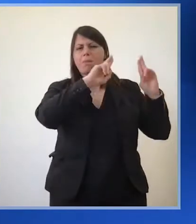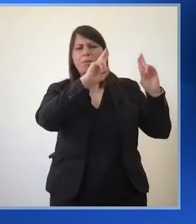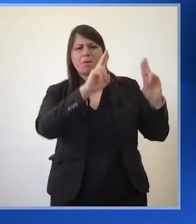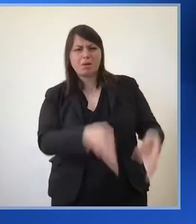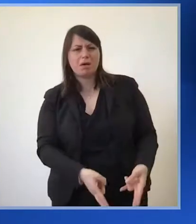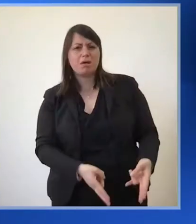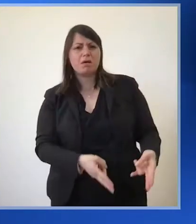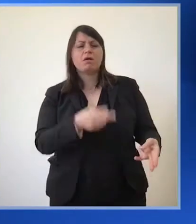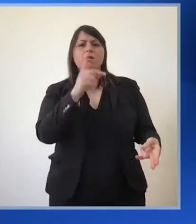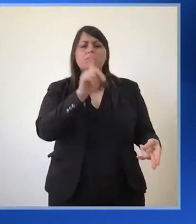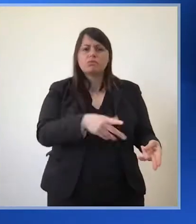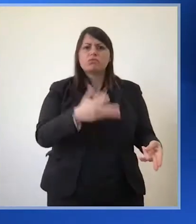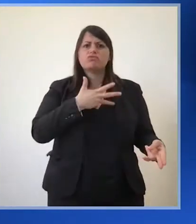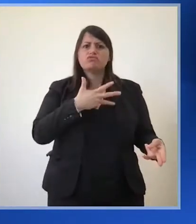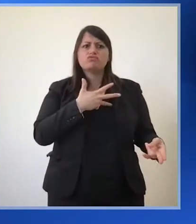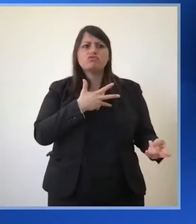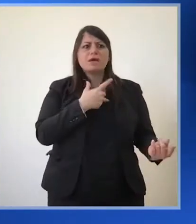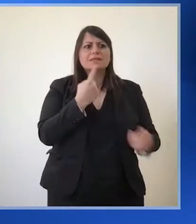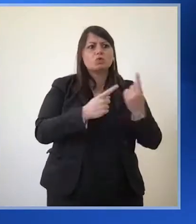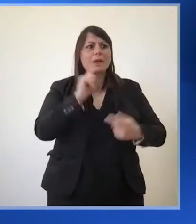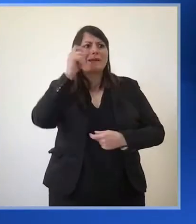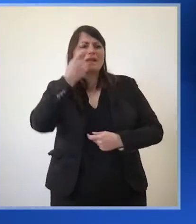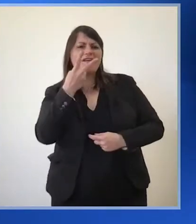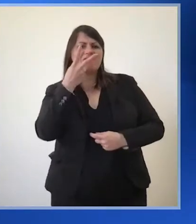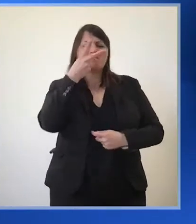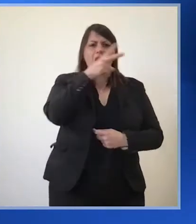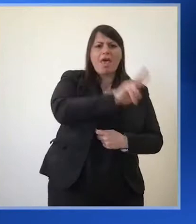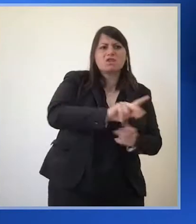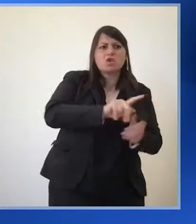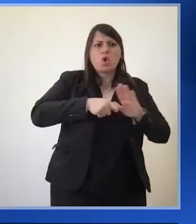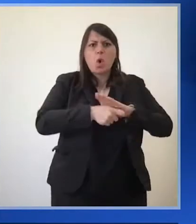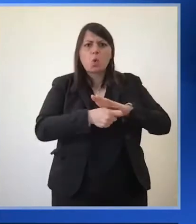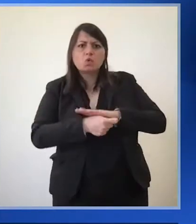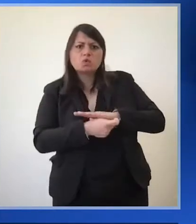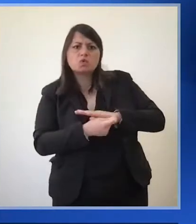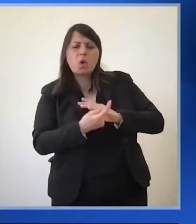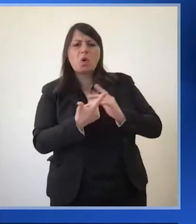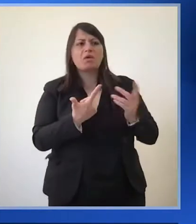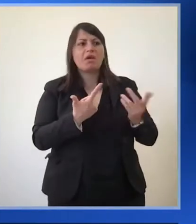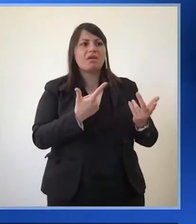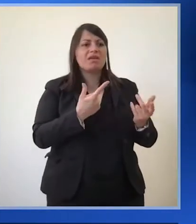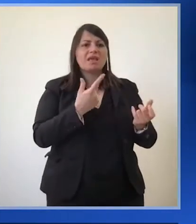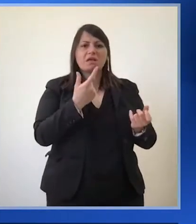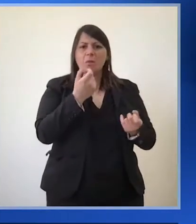casi di criminalità, violenza, corruzione e narcotraffico.